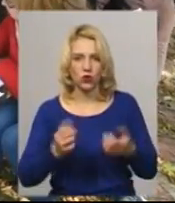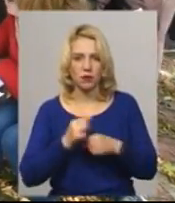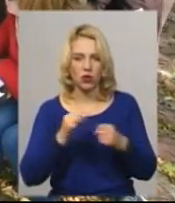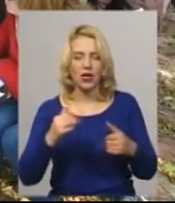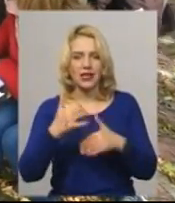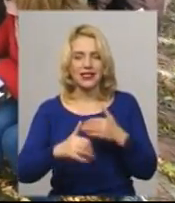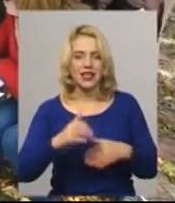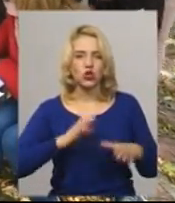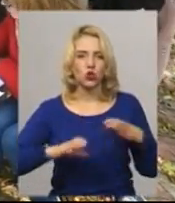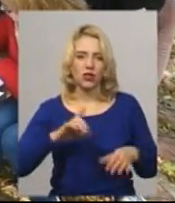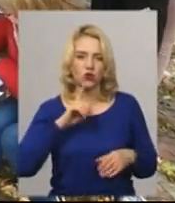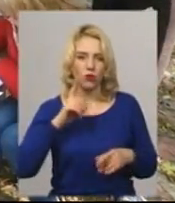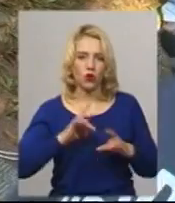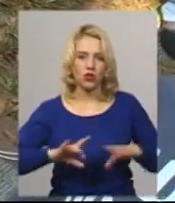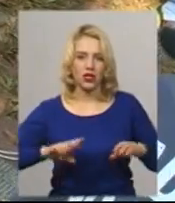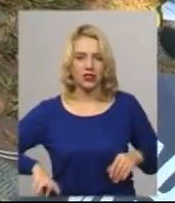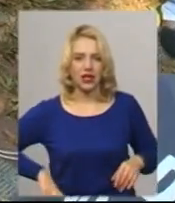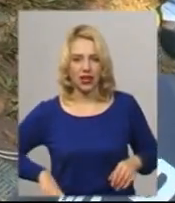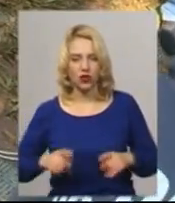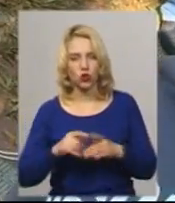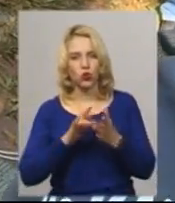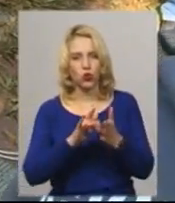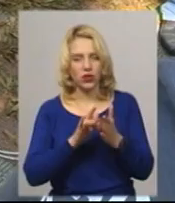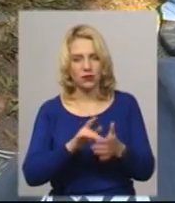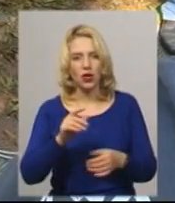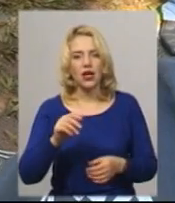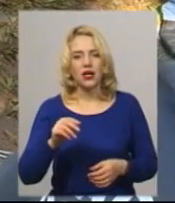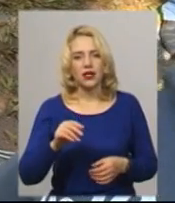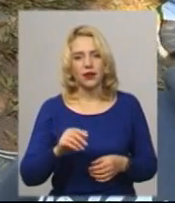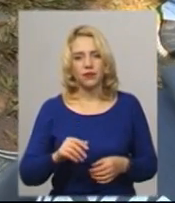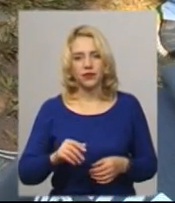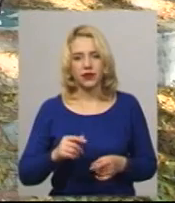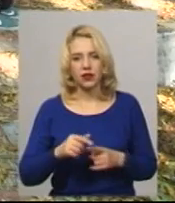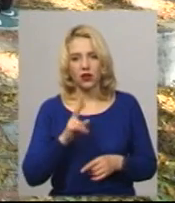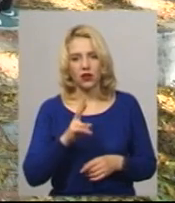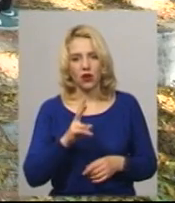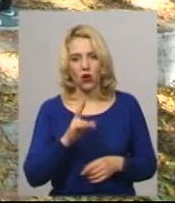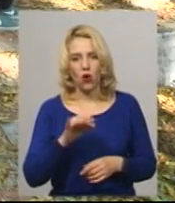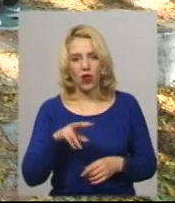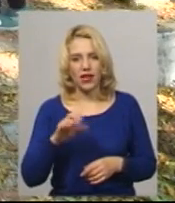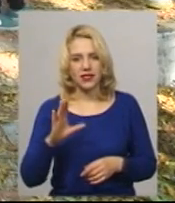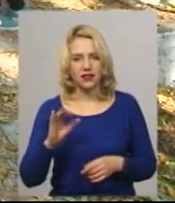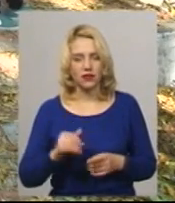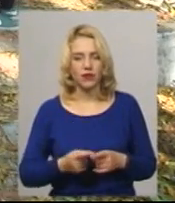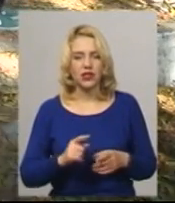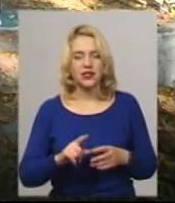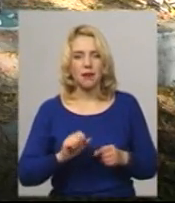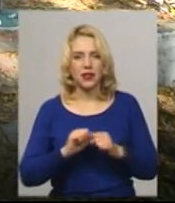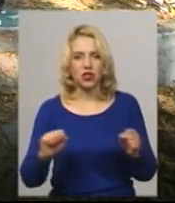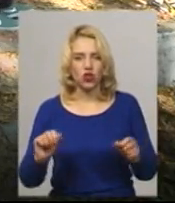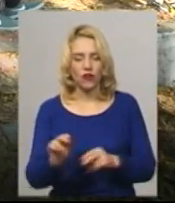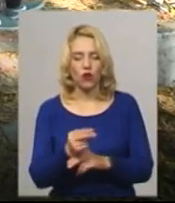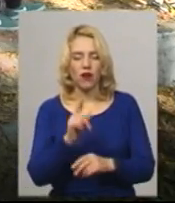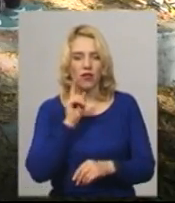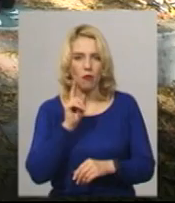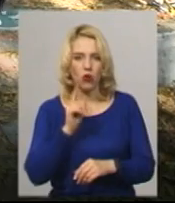каже директор Хмельницького обласного центру туризму і краєзнавства учнівської молоді Наталя Колесник. Це патріотичне виховання молоді і,